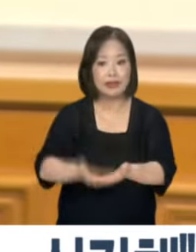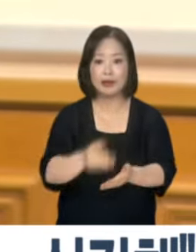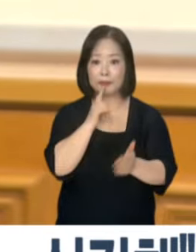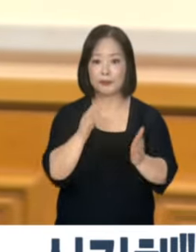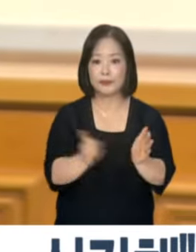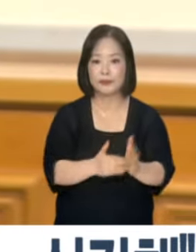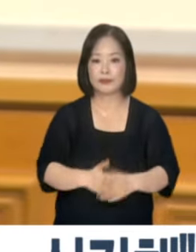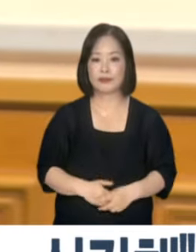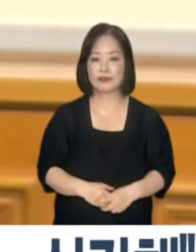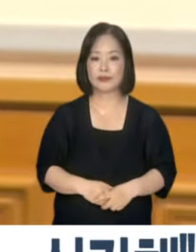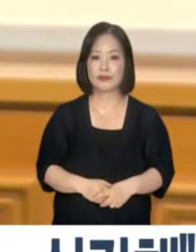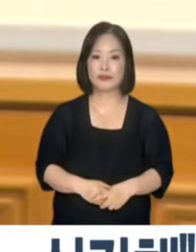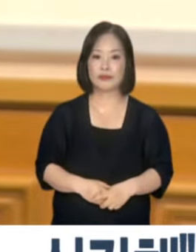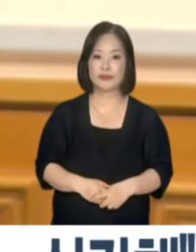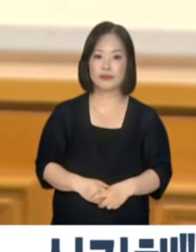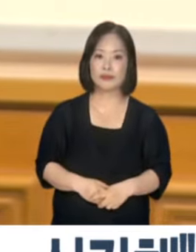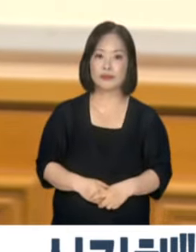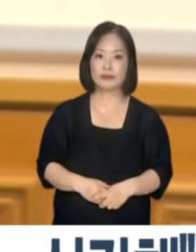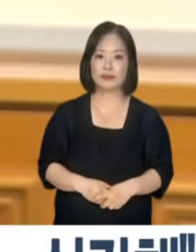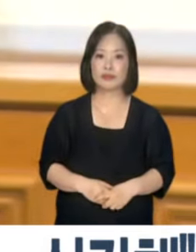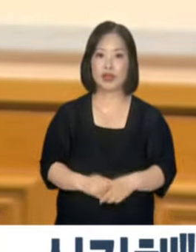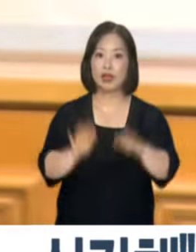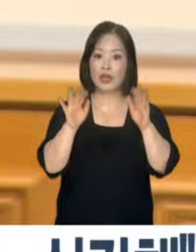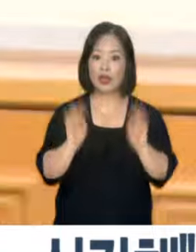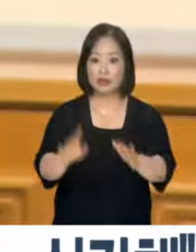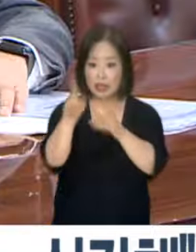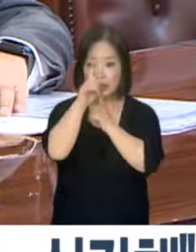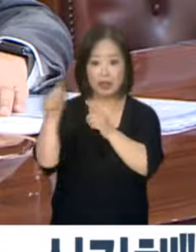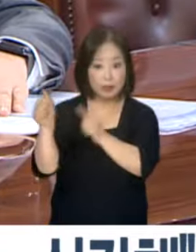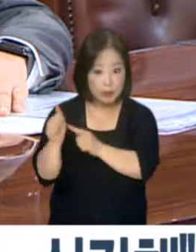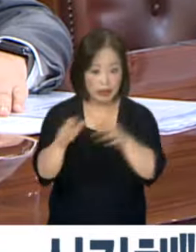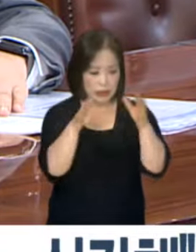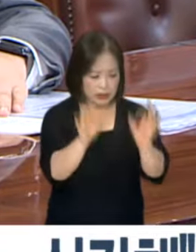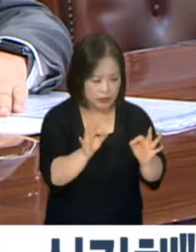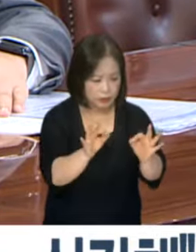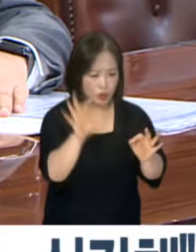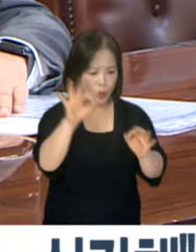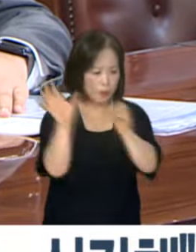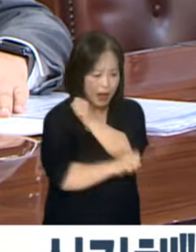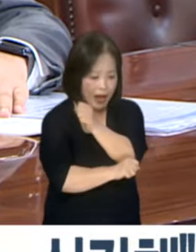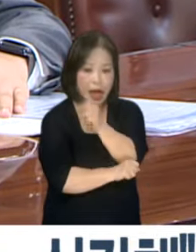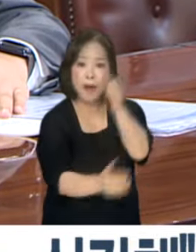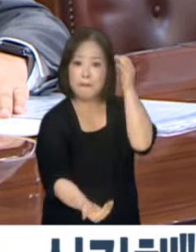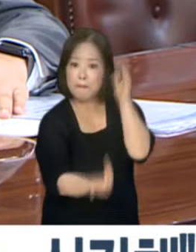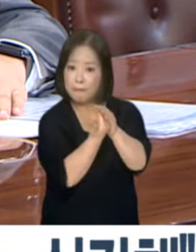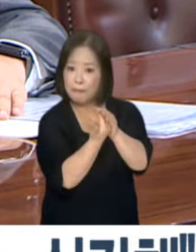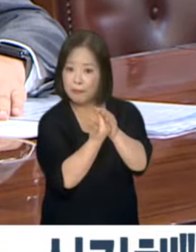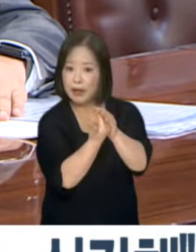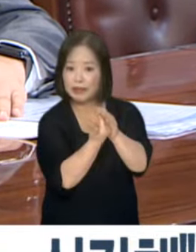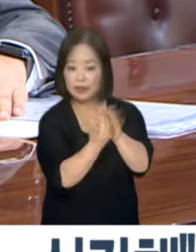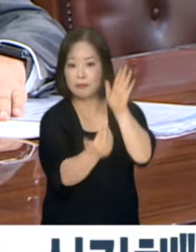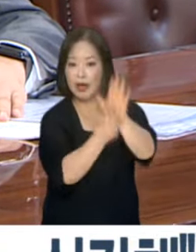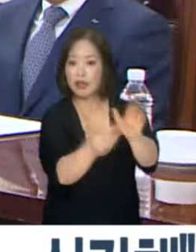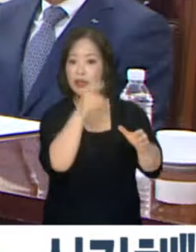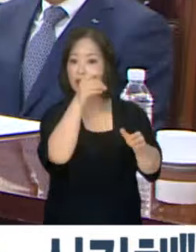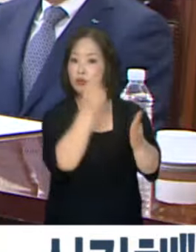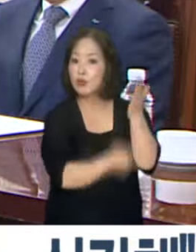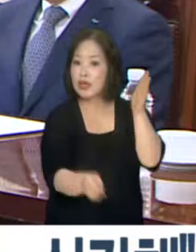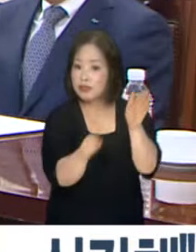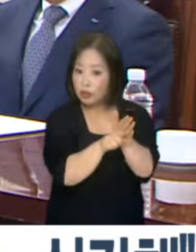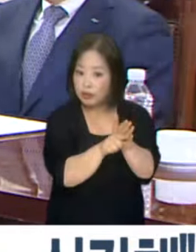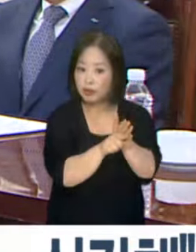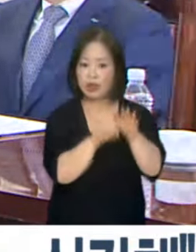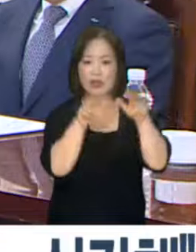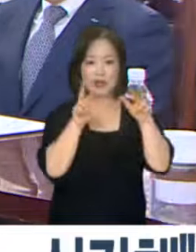사안이라고 비판을 쏟아냈습니다. 이 원장은 금융사고를 막기 위해선 조직 문화와 단기 실적 위주의 성과